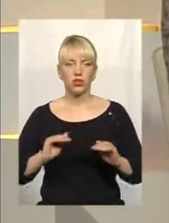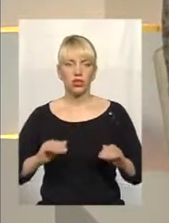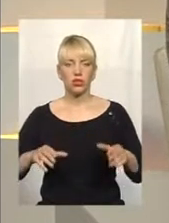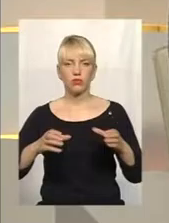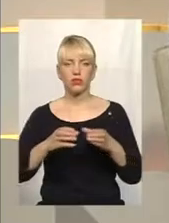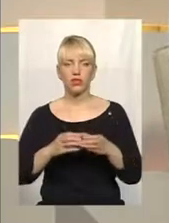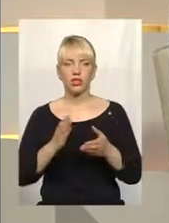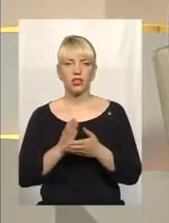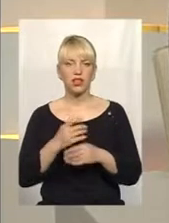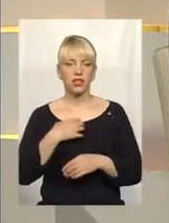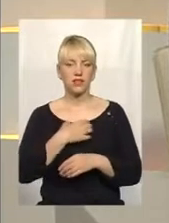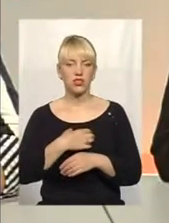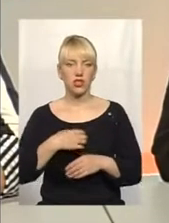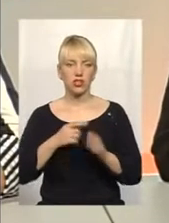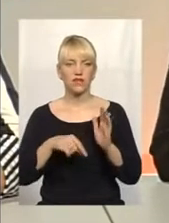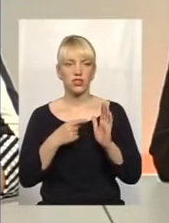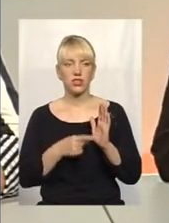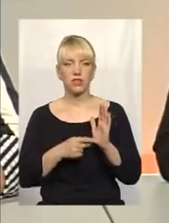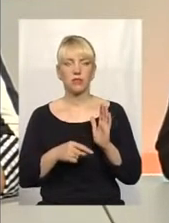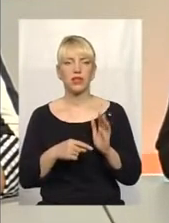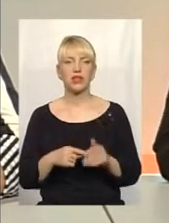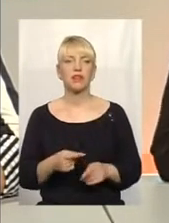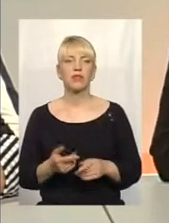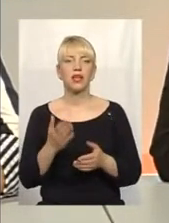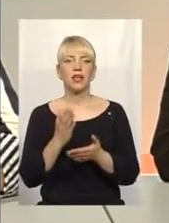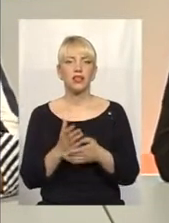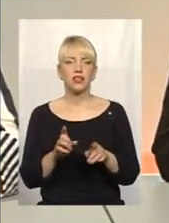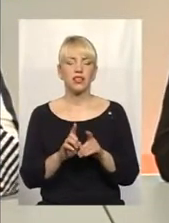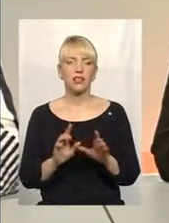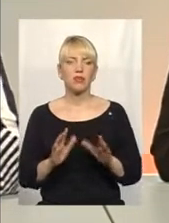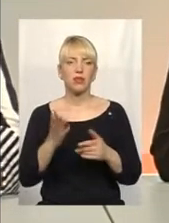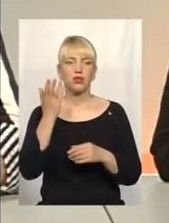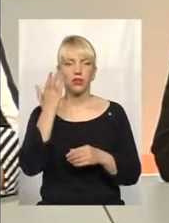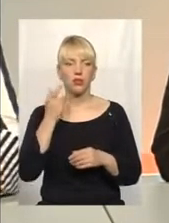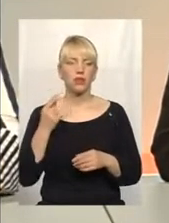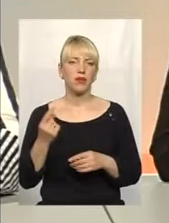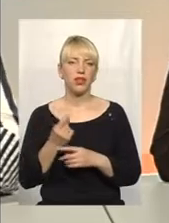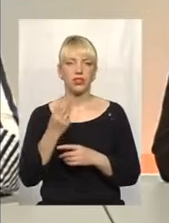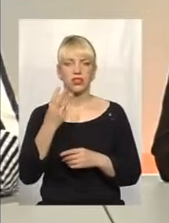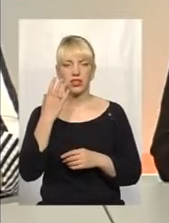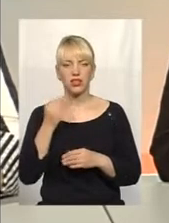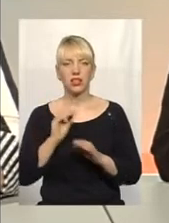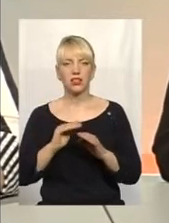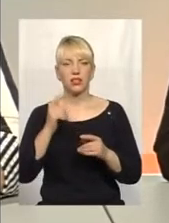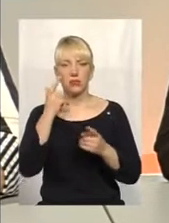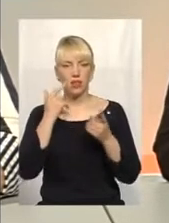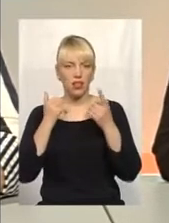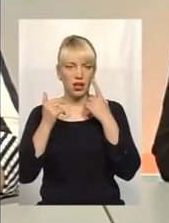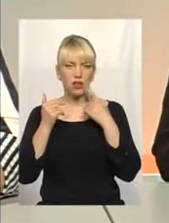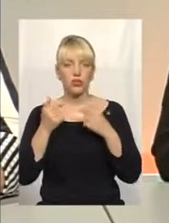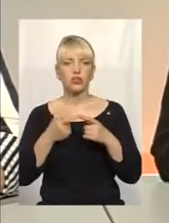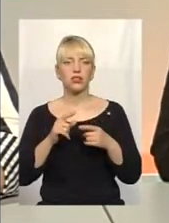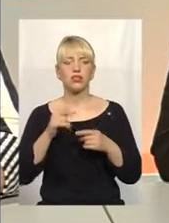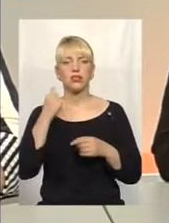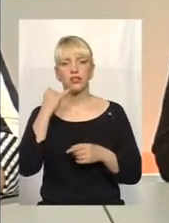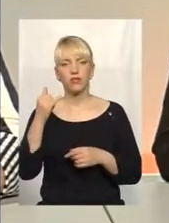дитячому колективі є надзвичайно важливим питанням. Дійсно, бувають такі випадки, що перших три дні дійсно діти плачуть, ходять додому, дзвонять, телефонують